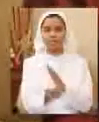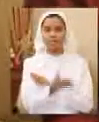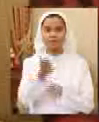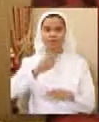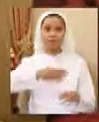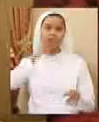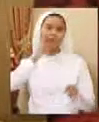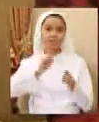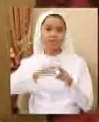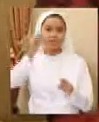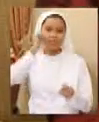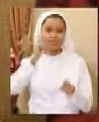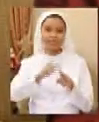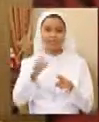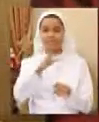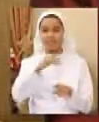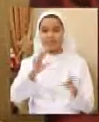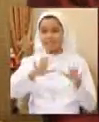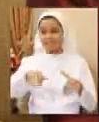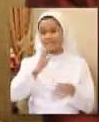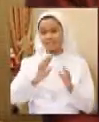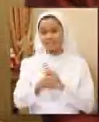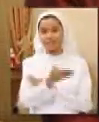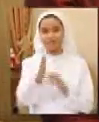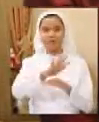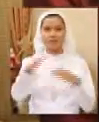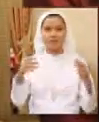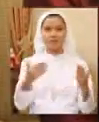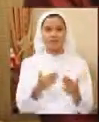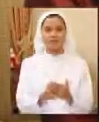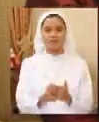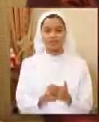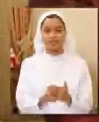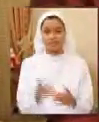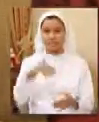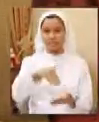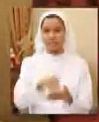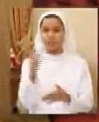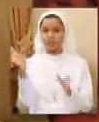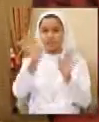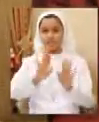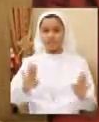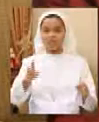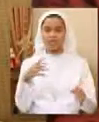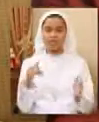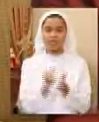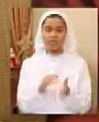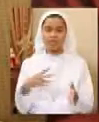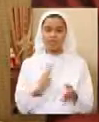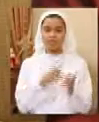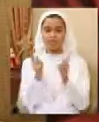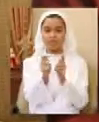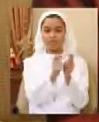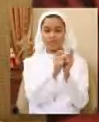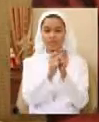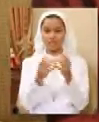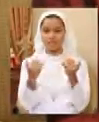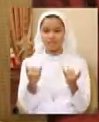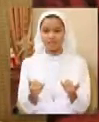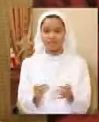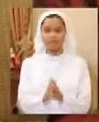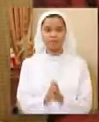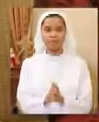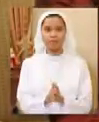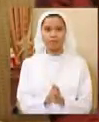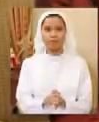Diyos marhay na aldaw sa indo ka boss mga tugang, asin, kumusta po kamo? Saro na naman na Domingo na kita mag-iiribanan